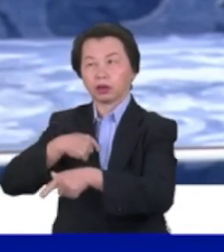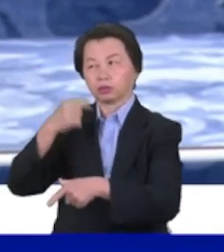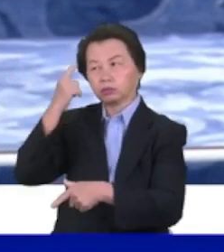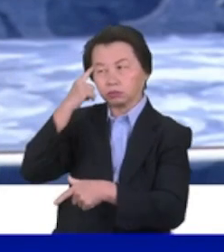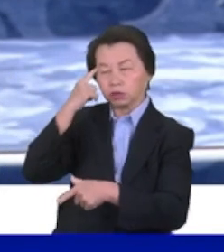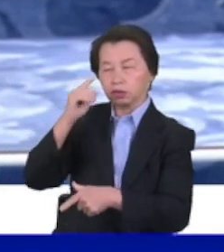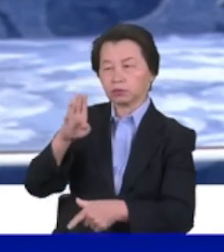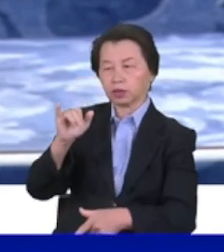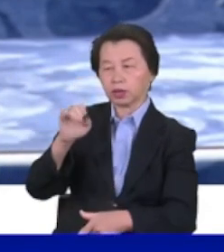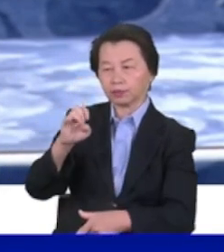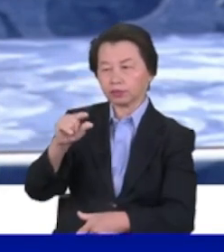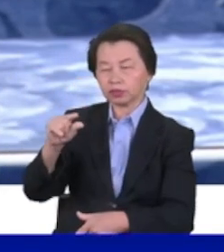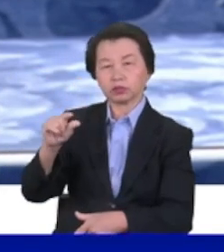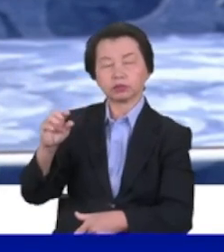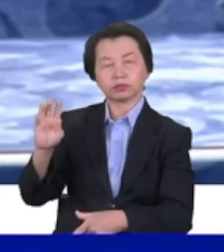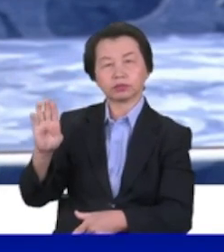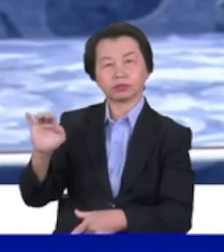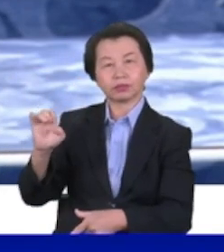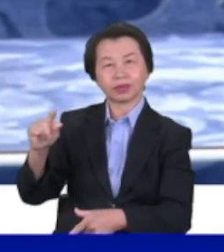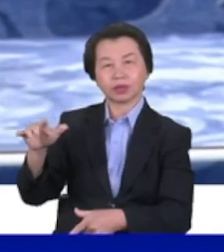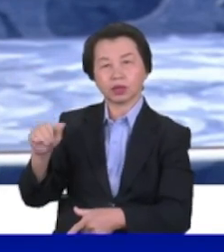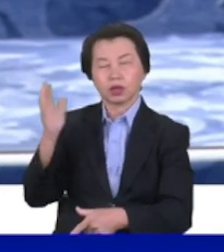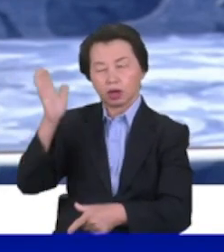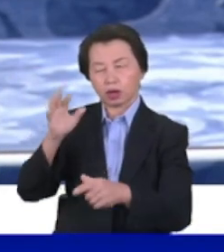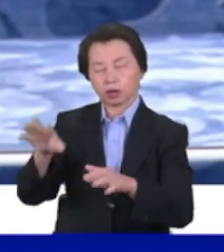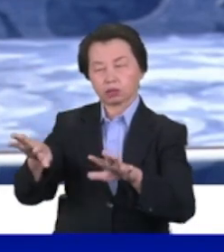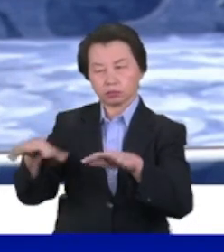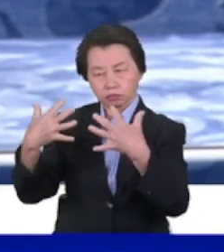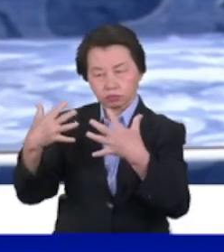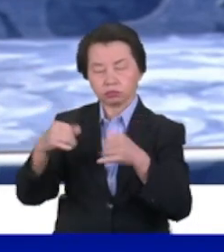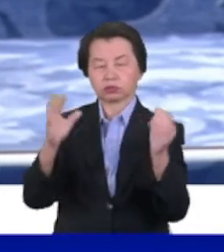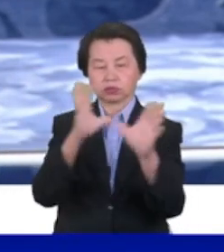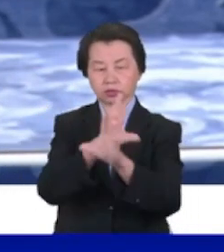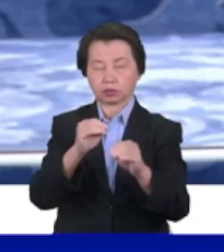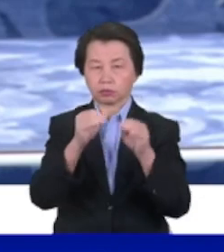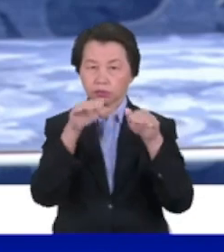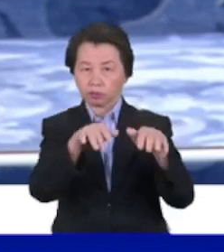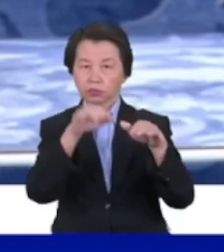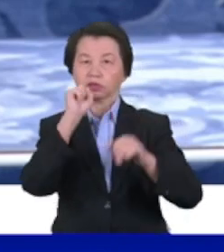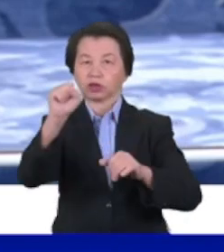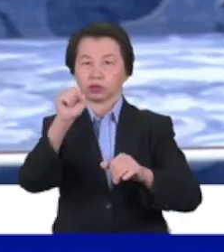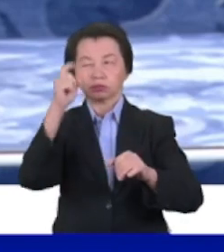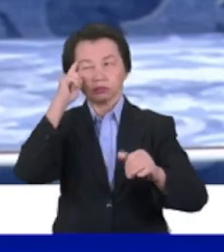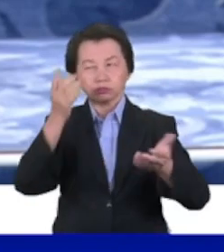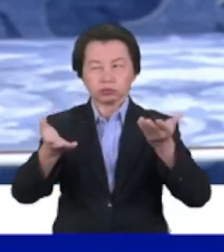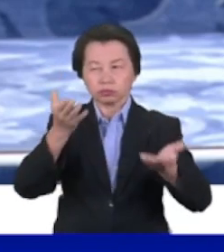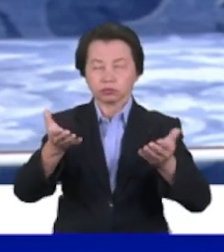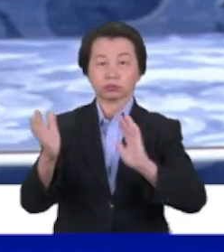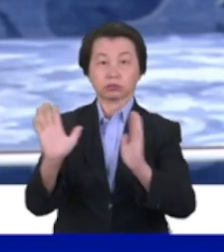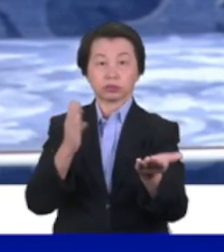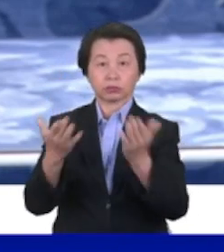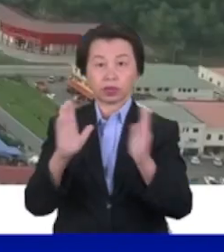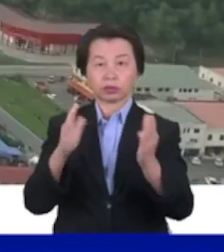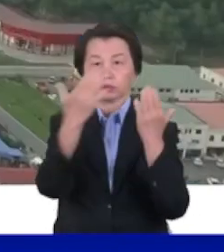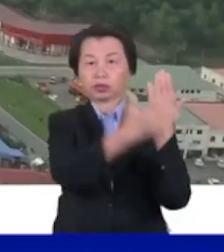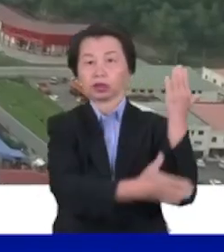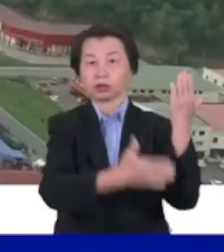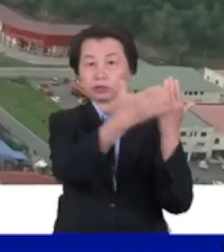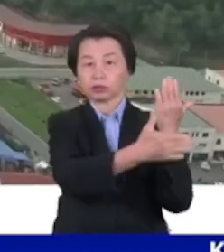IAGA ini akan memberi perhatian lebih di Sarawak dan Sabah ketimbang atau berbanding dengan